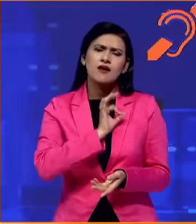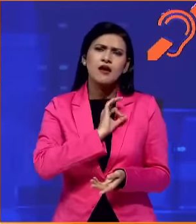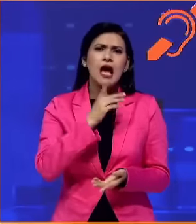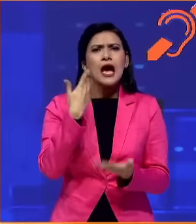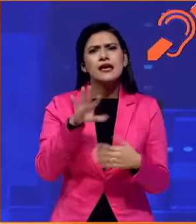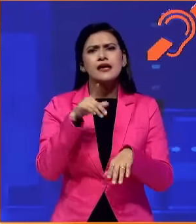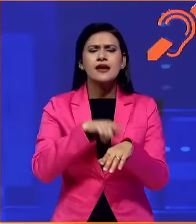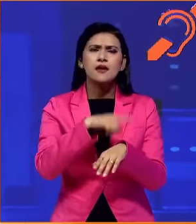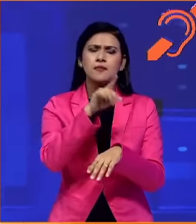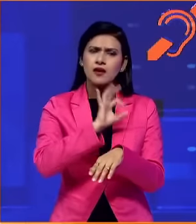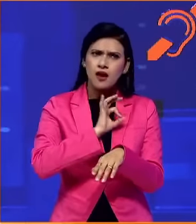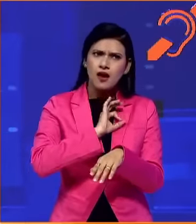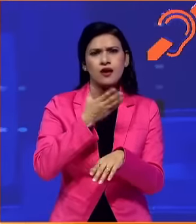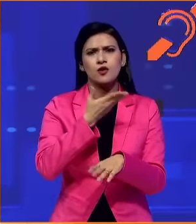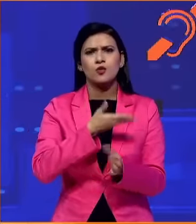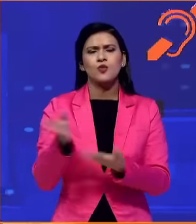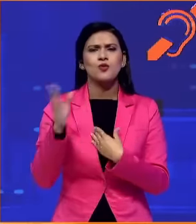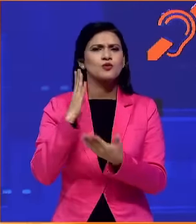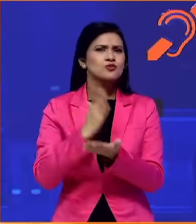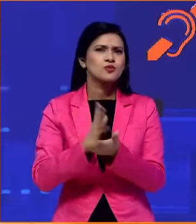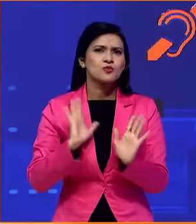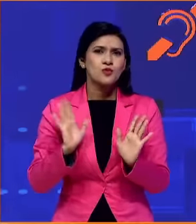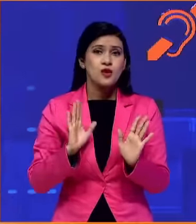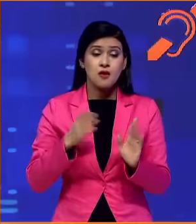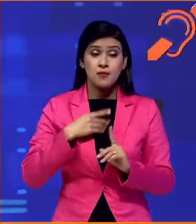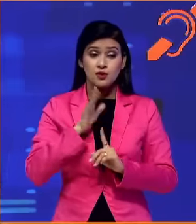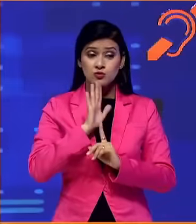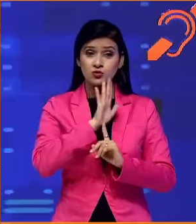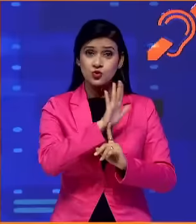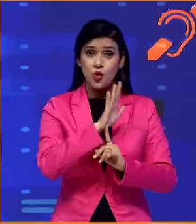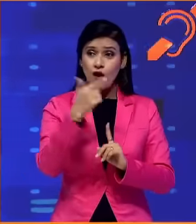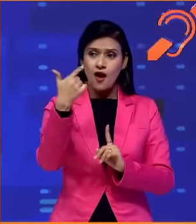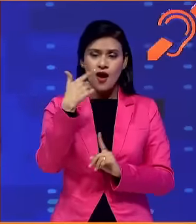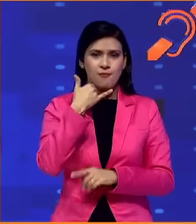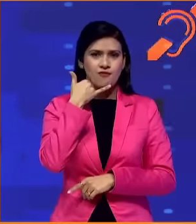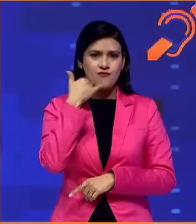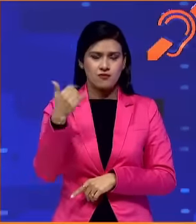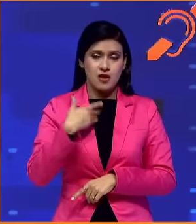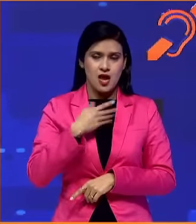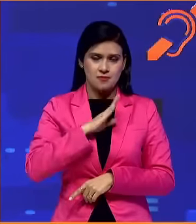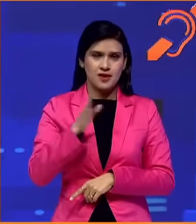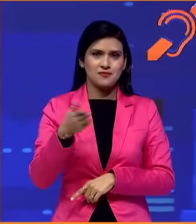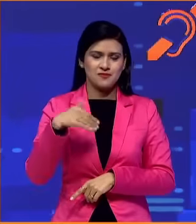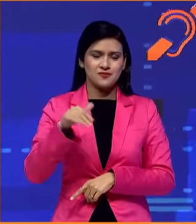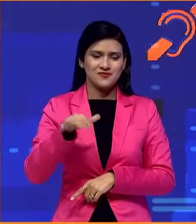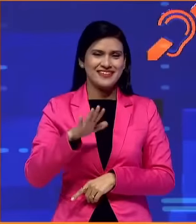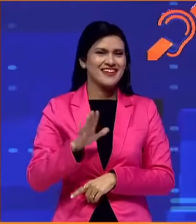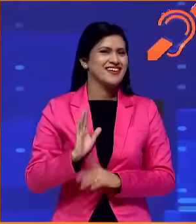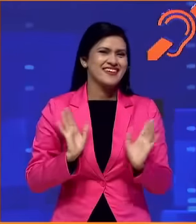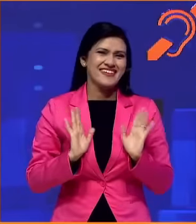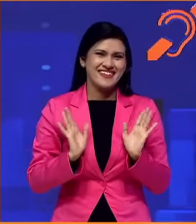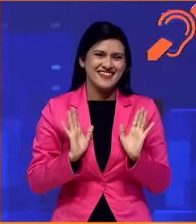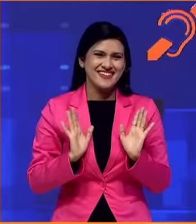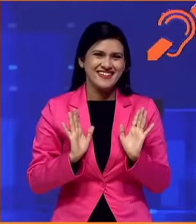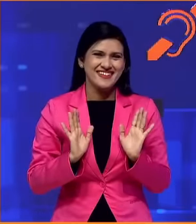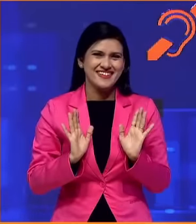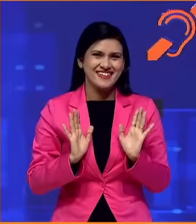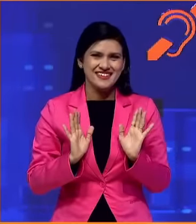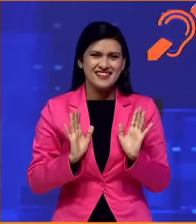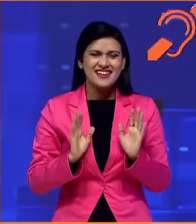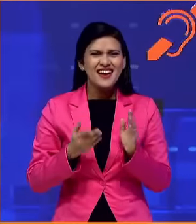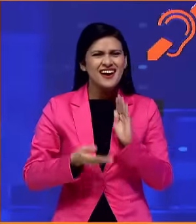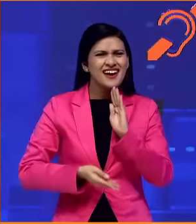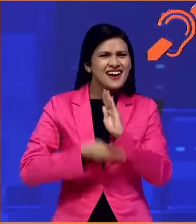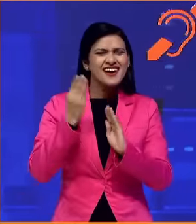उसेकौनरोकरहाहै?लेकिन इसेदिखातेहुएजाना, पहलेसेकैमराक्रूकोबुलाना,यहसबकुछकुछ ज्यादाहीहोरहा